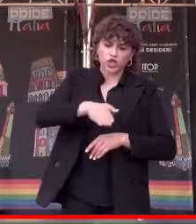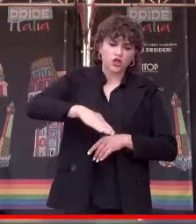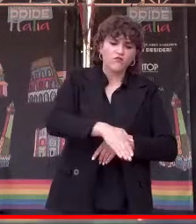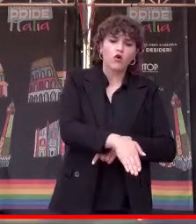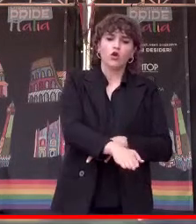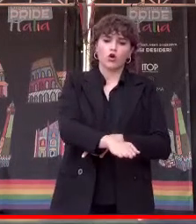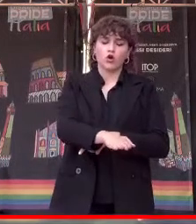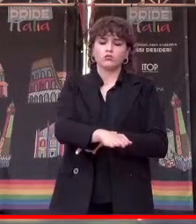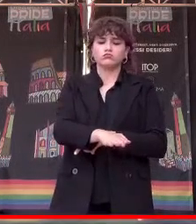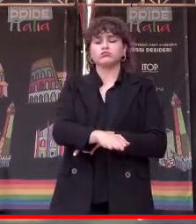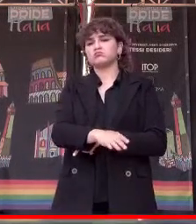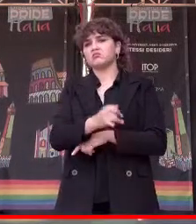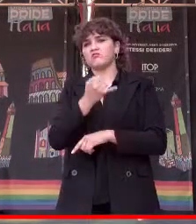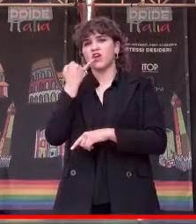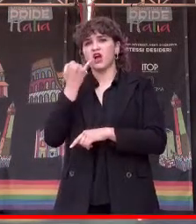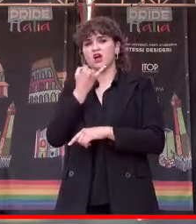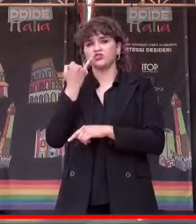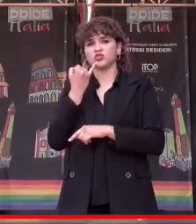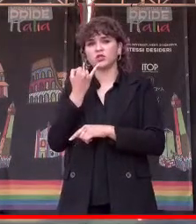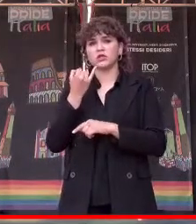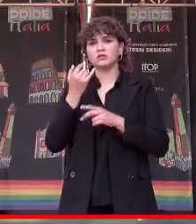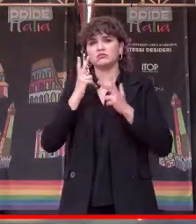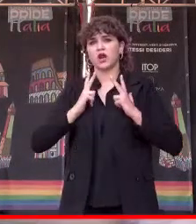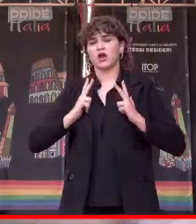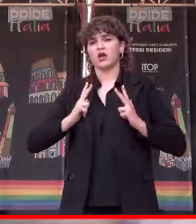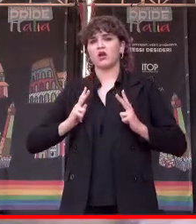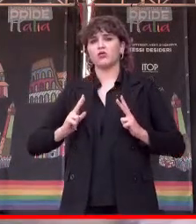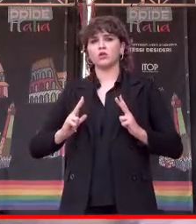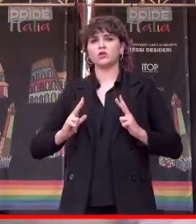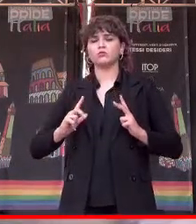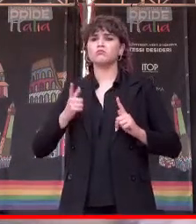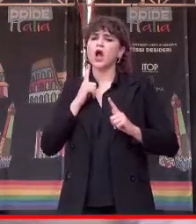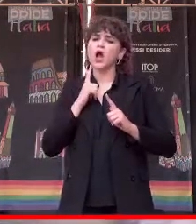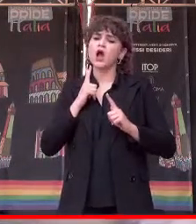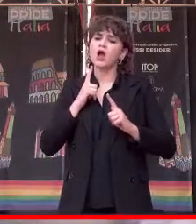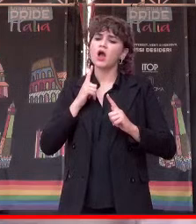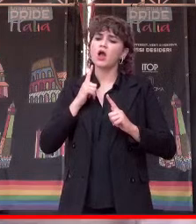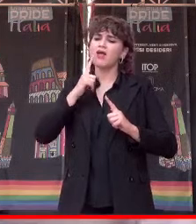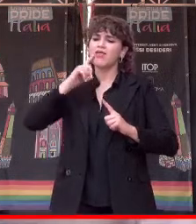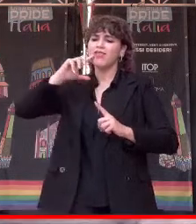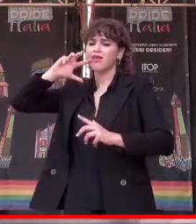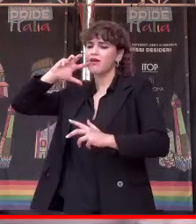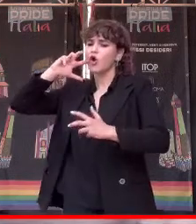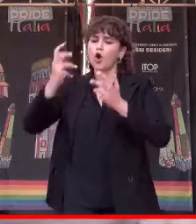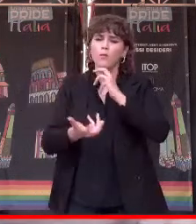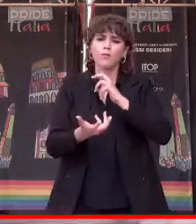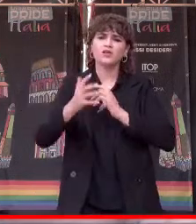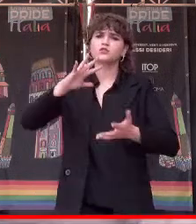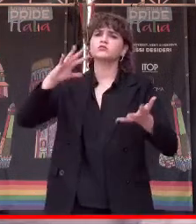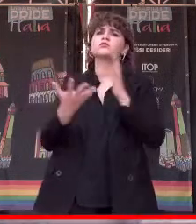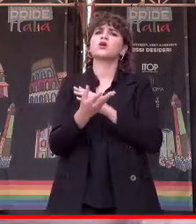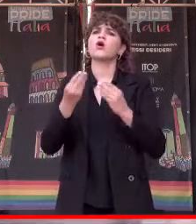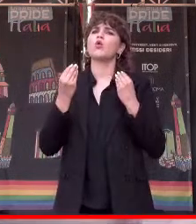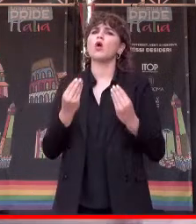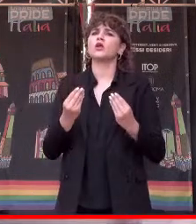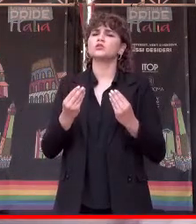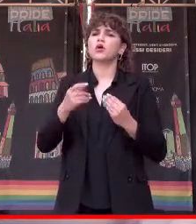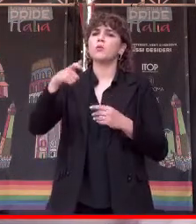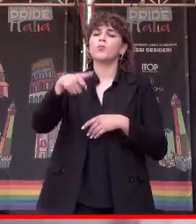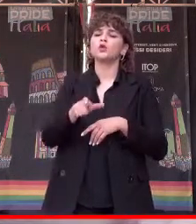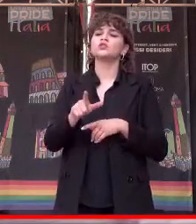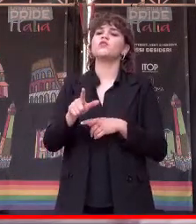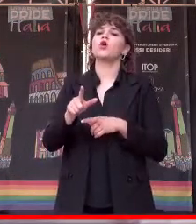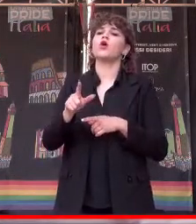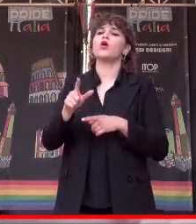molto serena. Diventa un po' più complesso, ma soltanto perché è un onere degli amministratori, quindi poi questo onere me lo sono preso